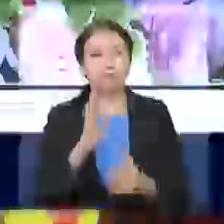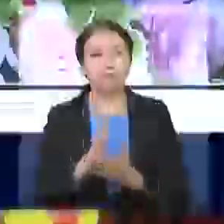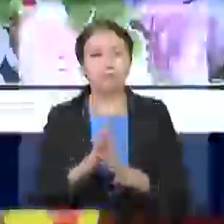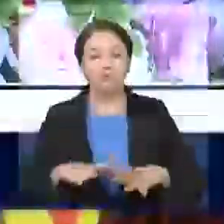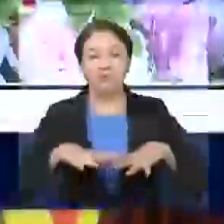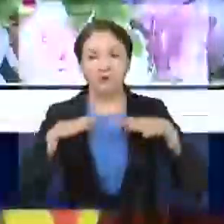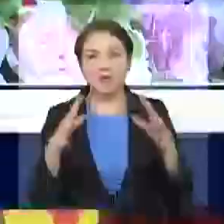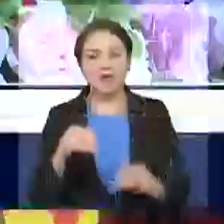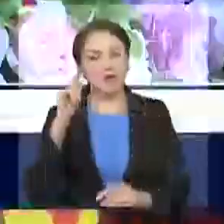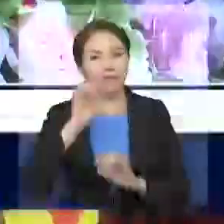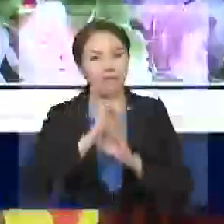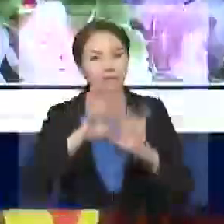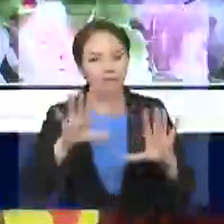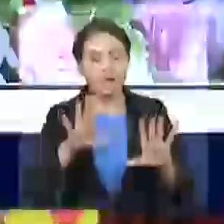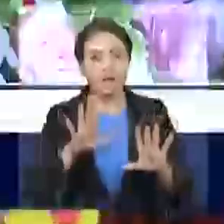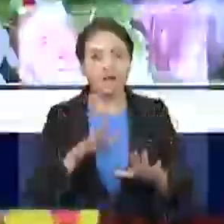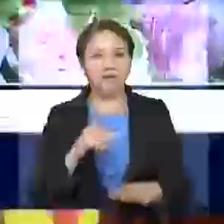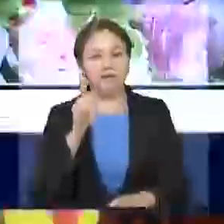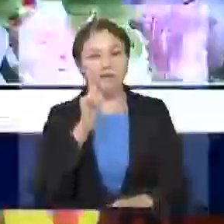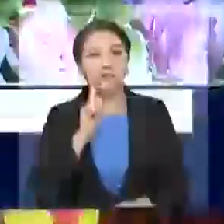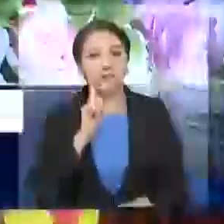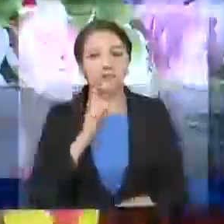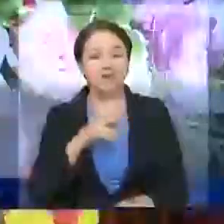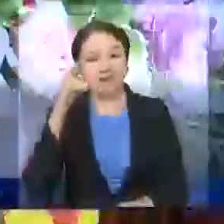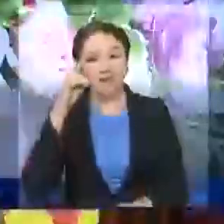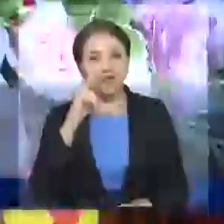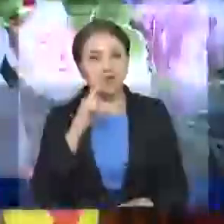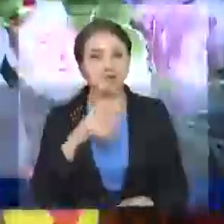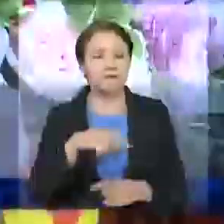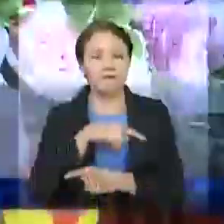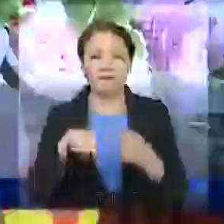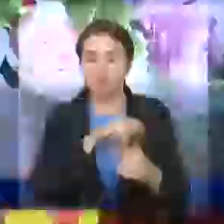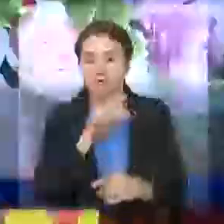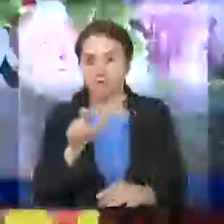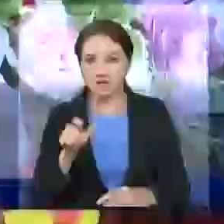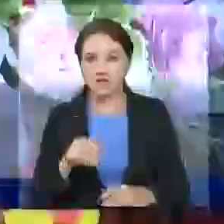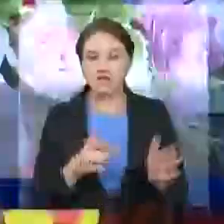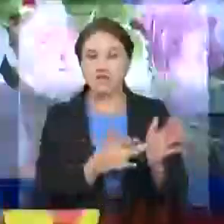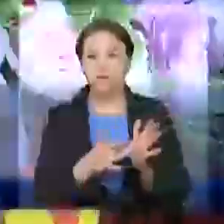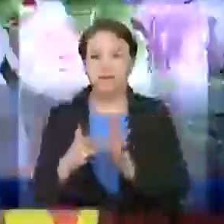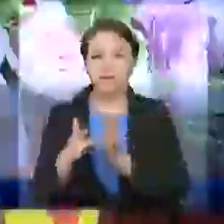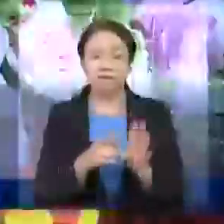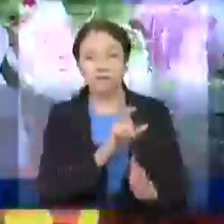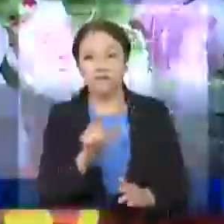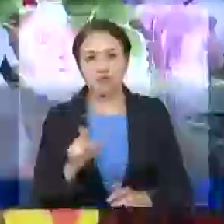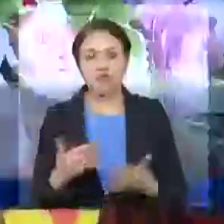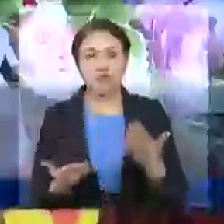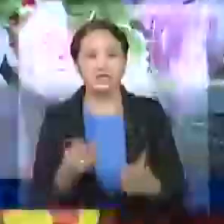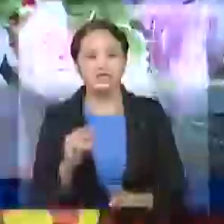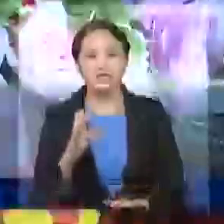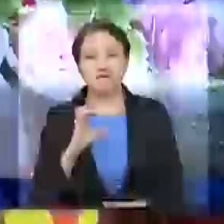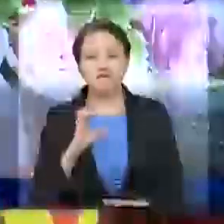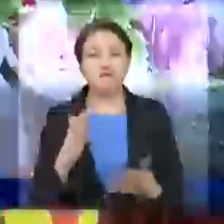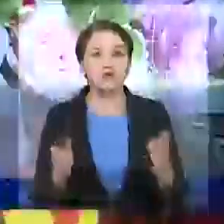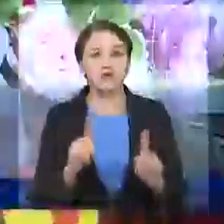еще более узнаваемым и доступным для китайских бизнесменов и туристов. А если